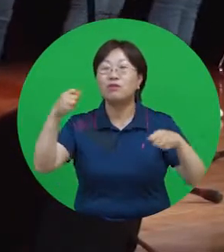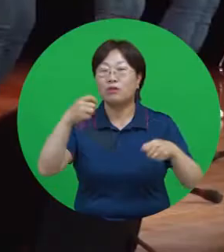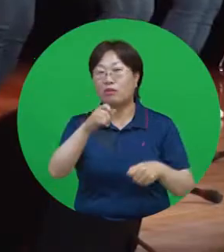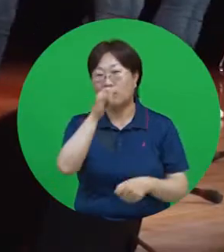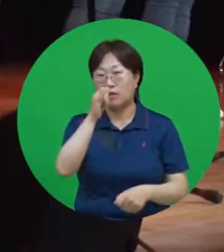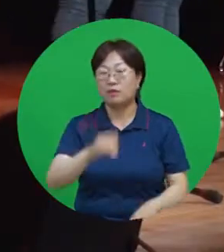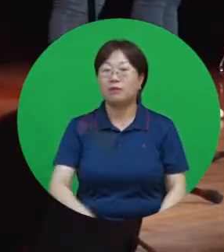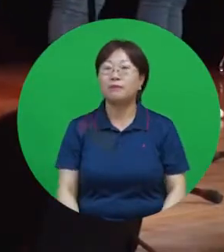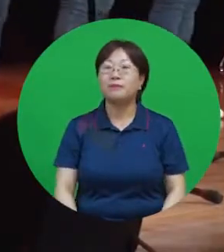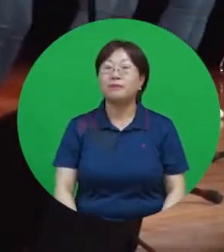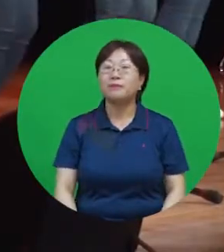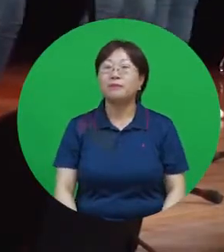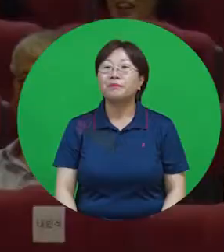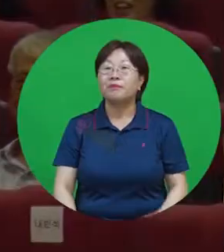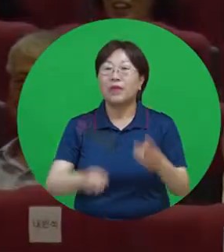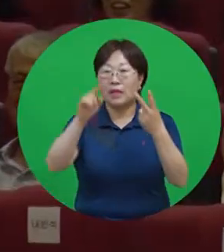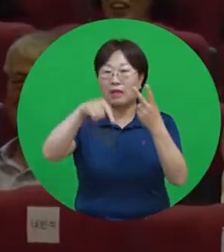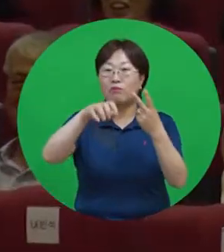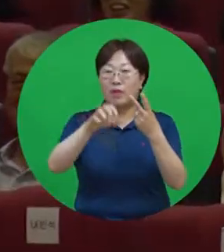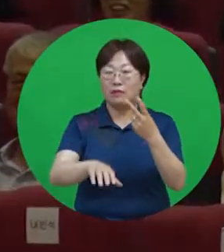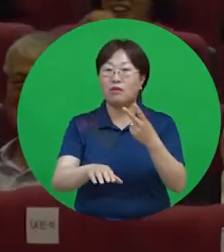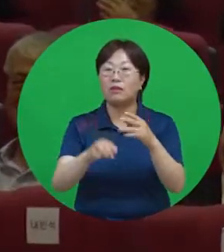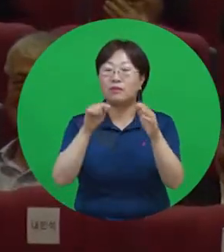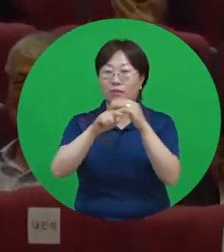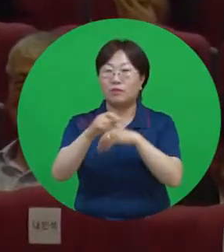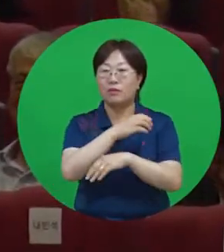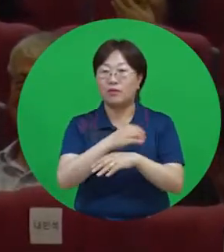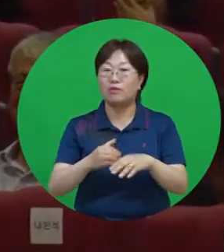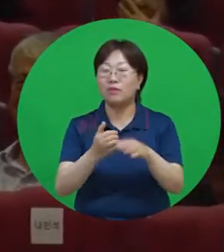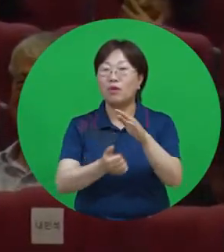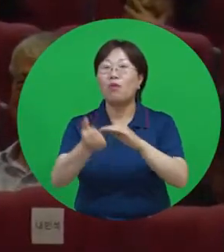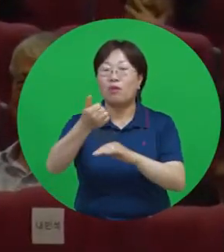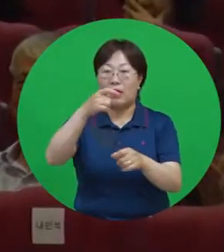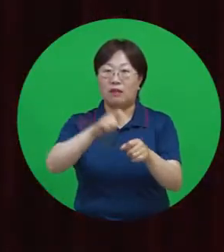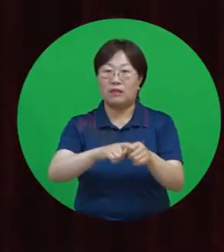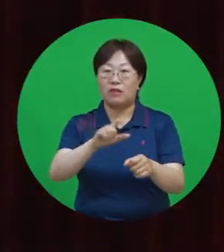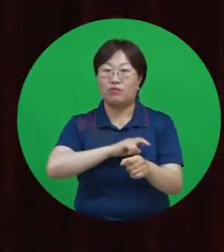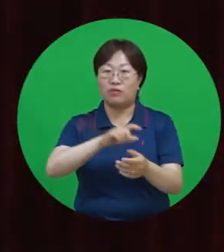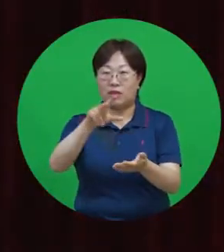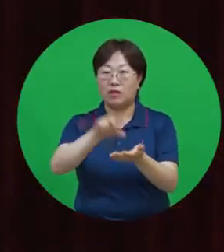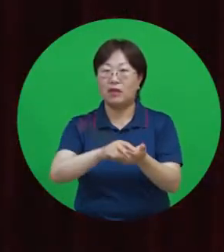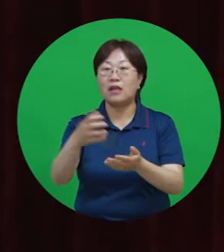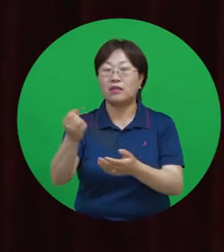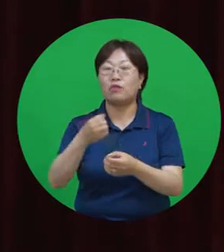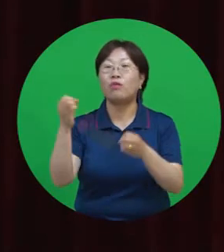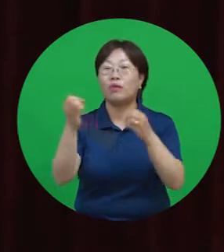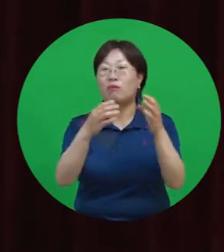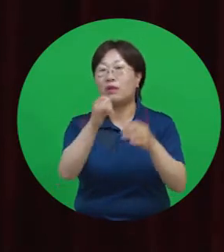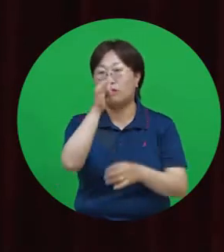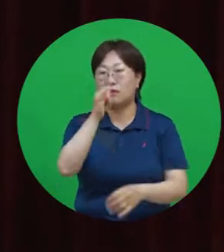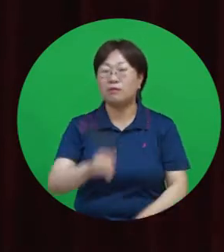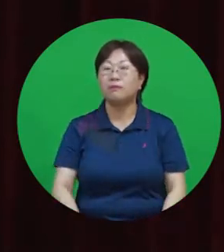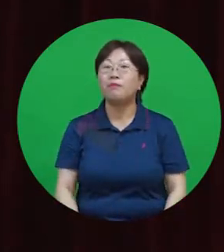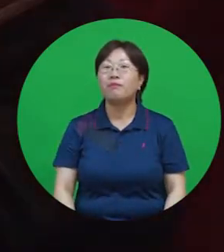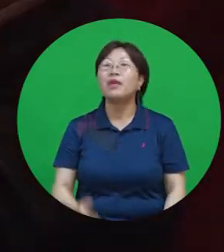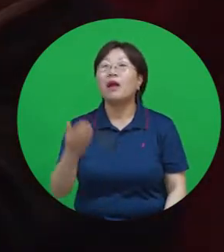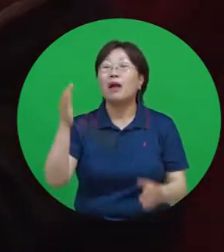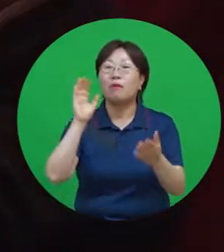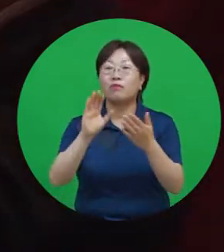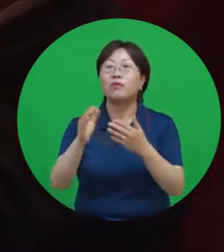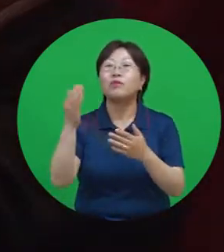축하공연도 진행됐는데요 2부에서는 차 똥 성공의 열쇠라는 주제로 토크 콘서트가 열렸습니다